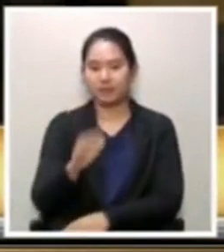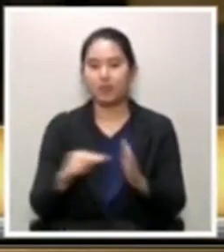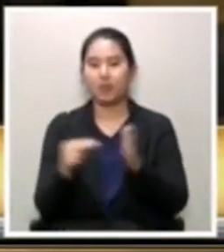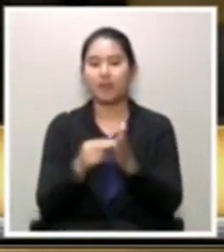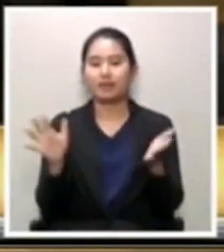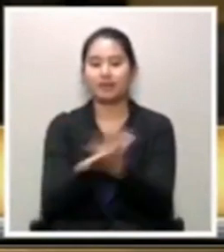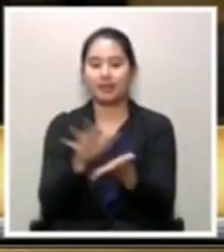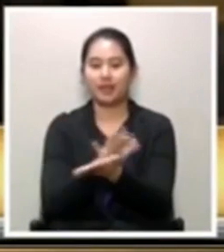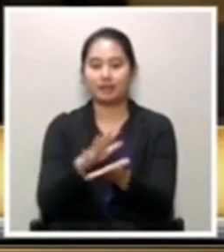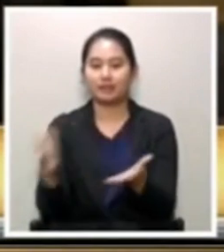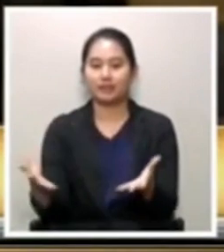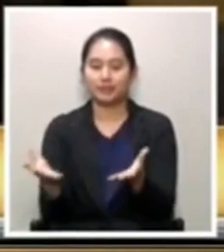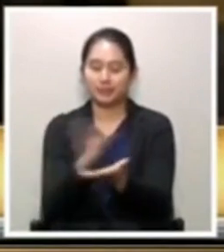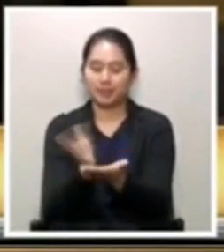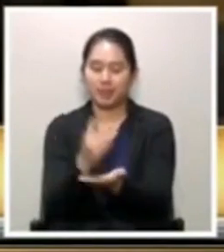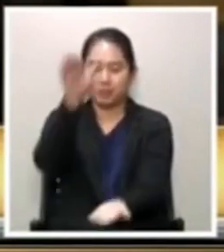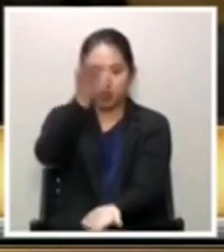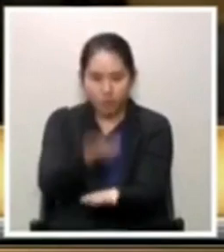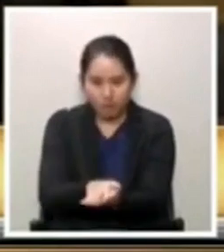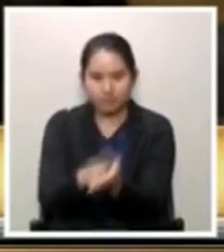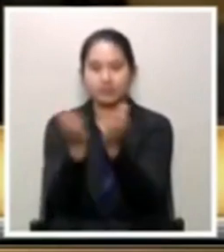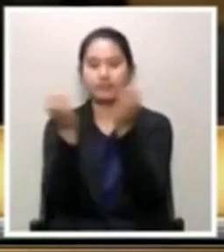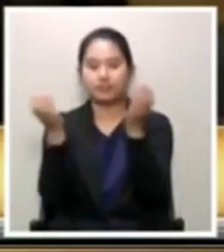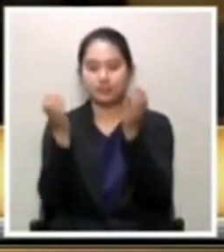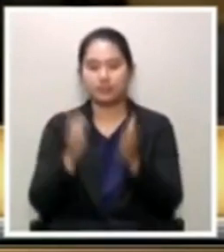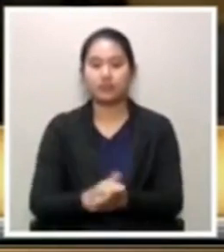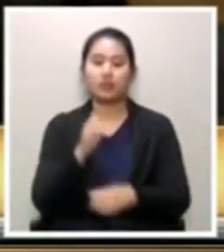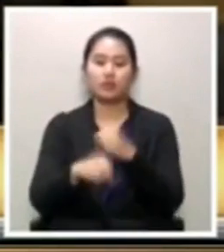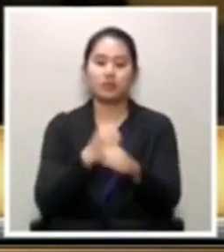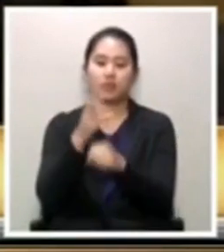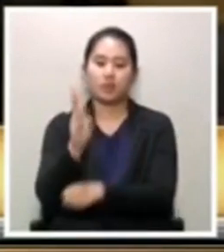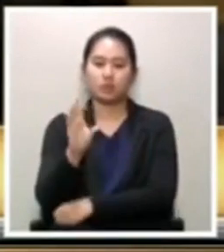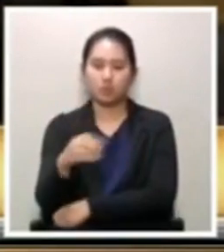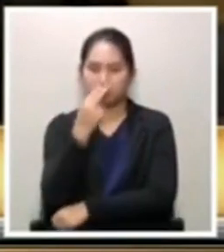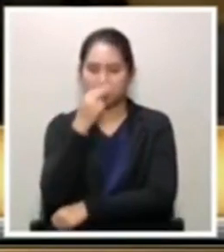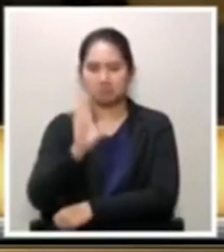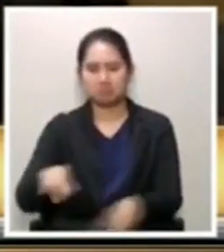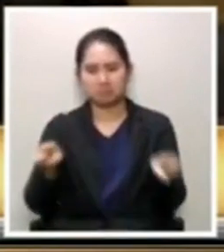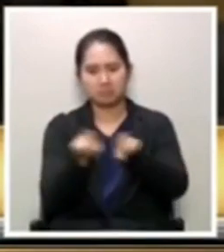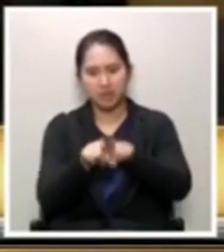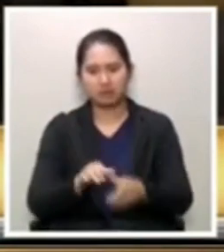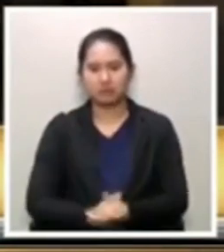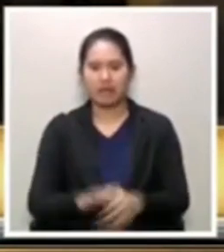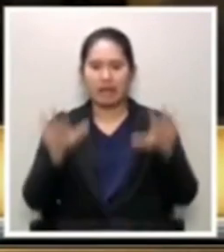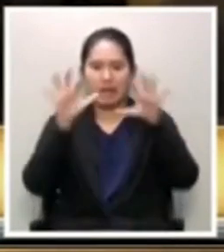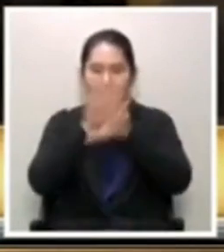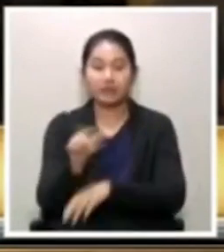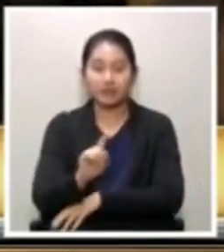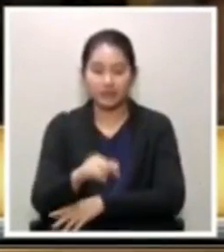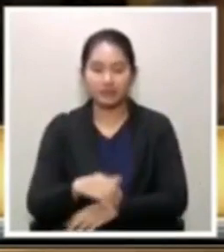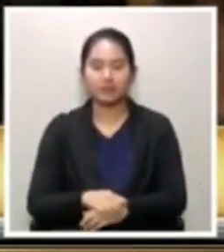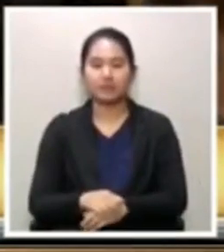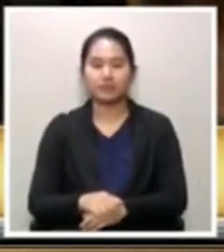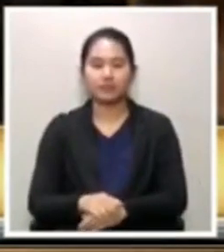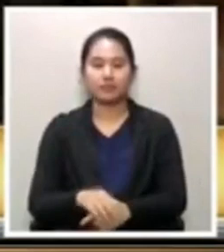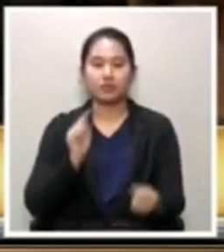ารอันหนึ่งที่มัดรวมกันแล้วไปให้ชื่อว่ารัฐธรรมนูญพอผมดู60แล้วมันคล้ายๆแบบนี้อยู่ครับเพราะอะไรครับ1เลยครับคุณมีวุฒิส